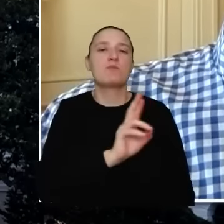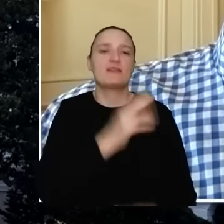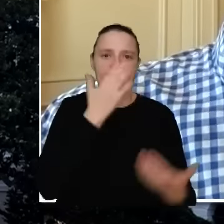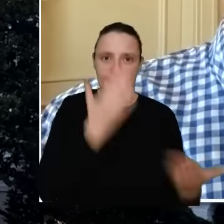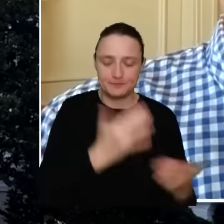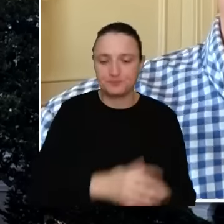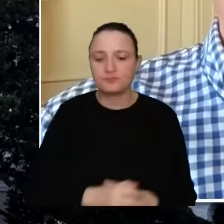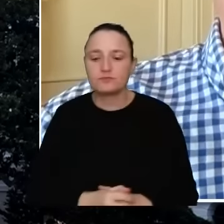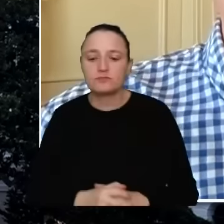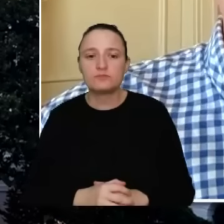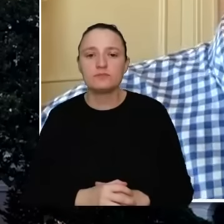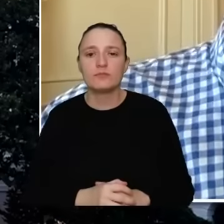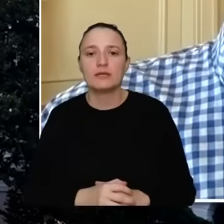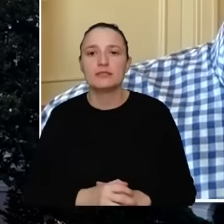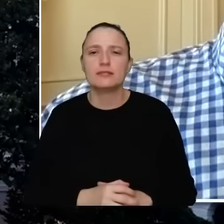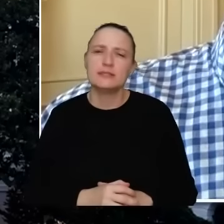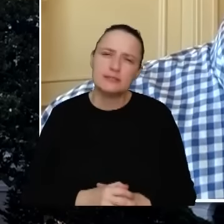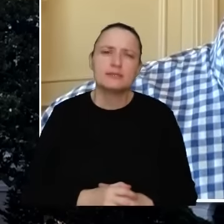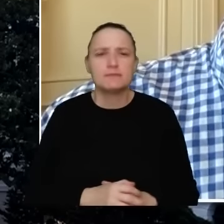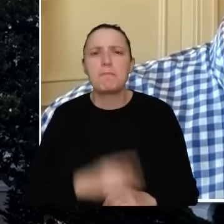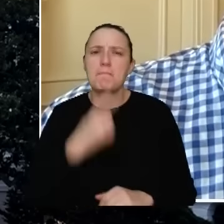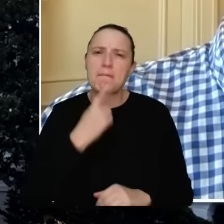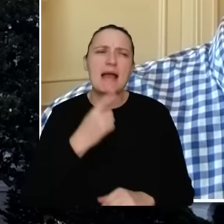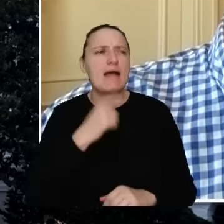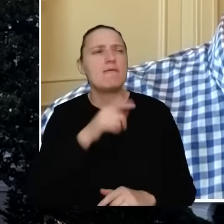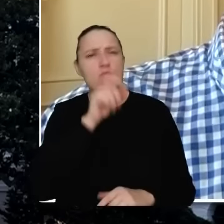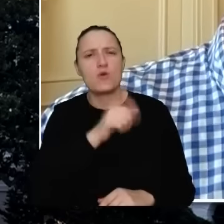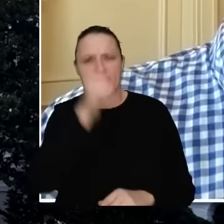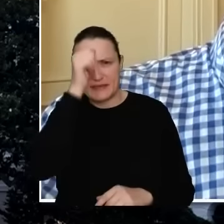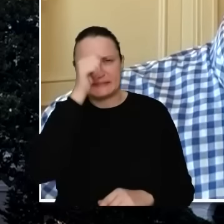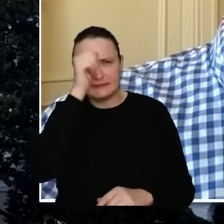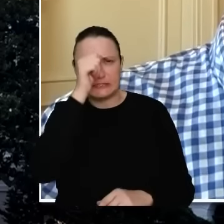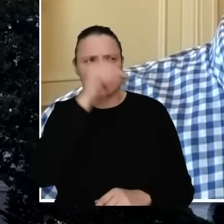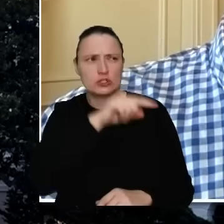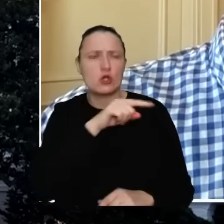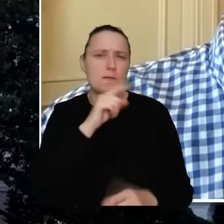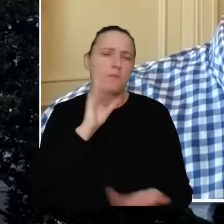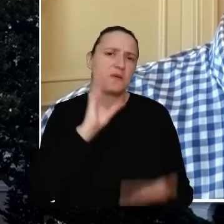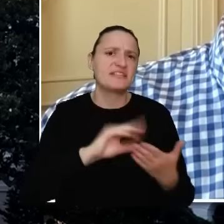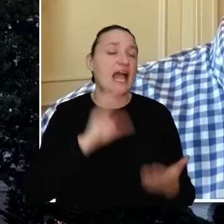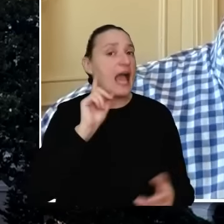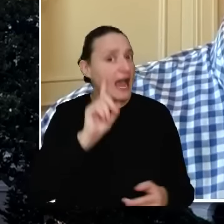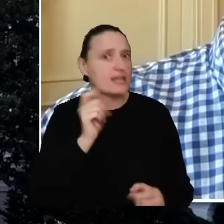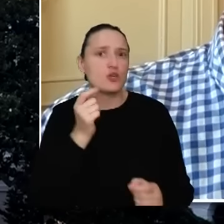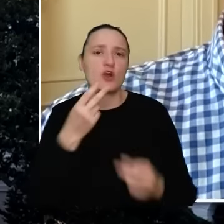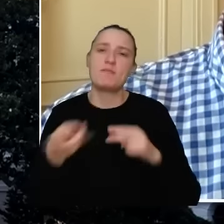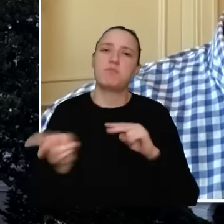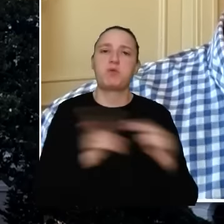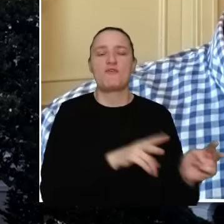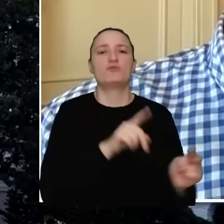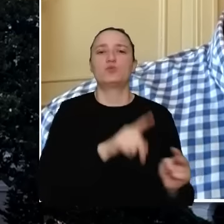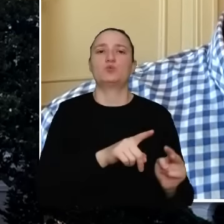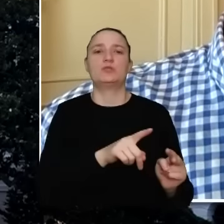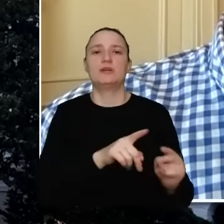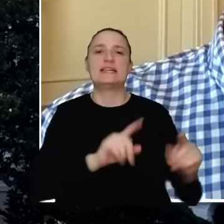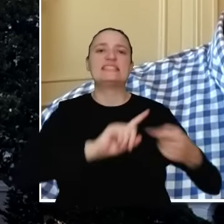że w pewnym sensie, mimo że rzadko to nazwisko padało w czasie konwencji, wracamy trochę do czasów Reagana, tak? Bo